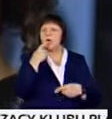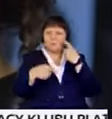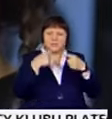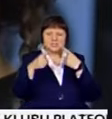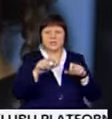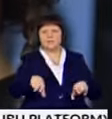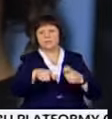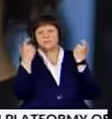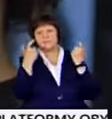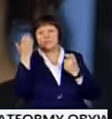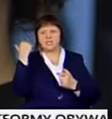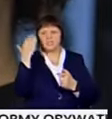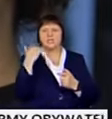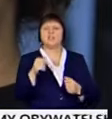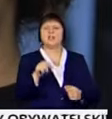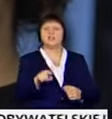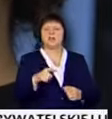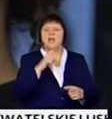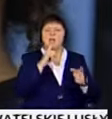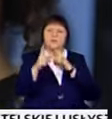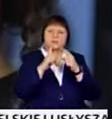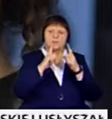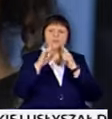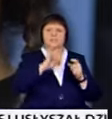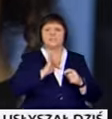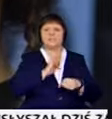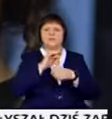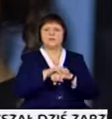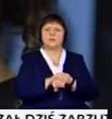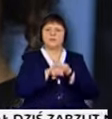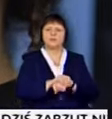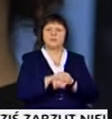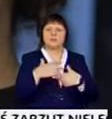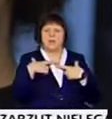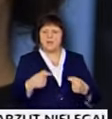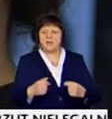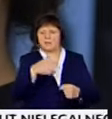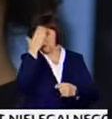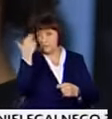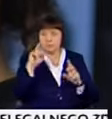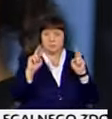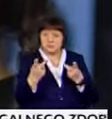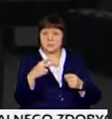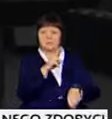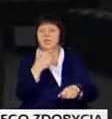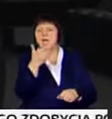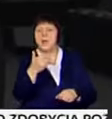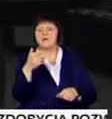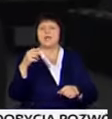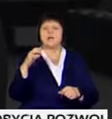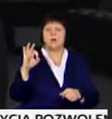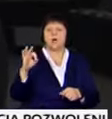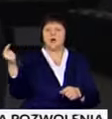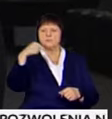wydarzeniach. Kiedy rozmawiali ze swoimi przyjaciółmi i nagle nie wiadomo skąd pojawiła się milicja, wezwała ich